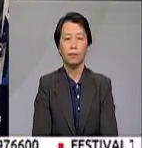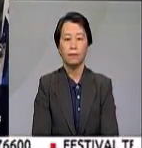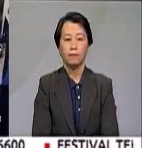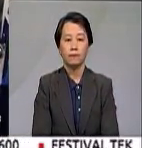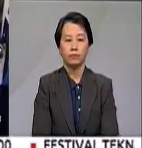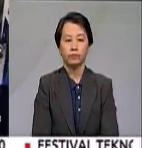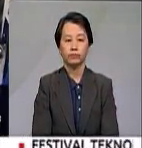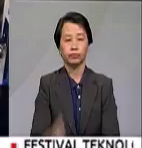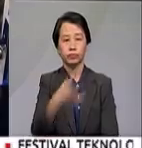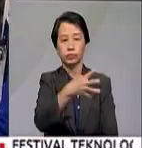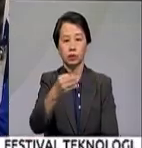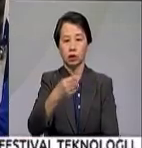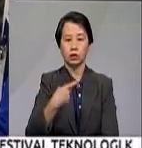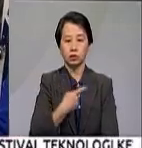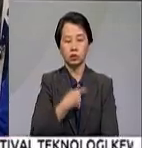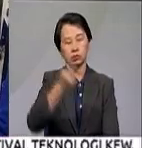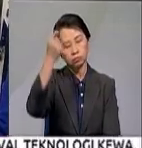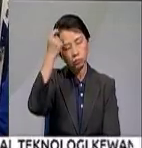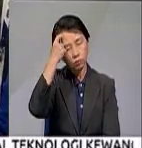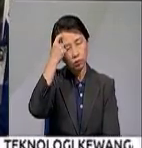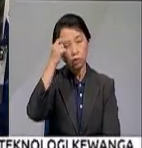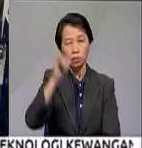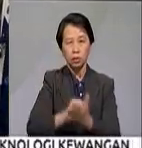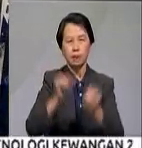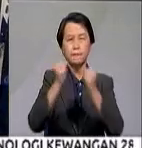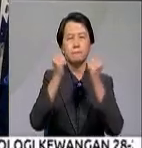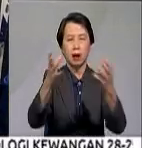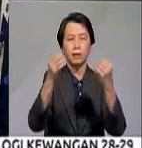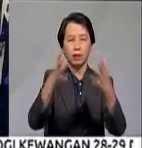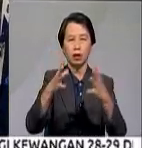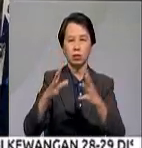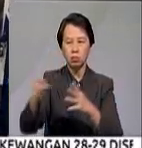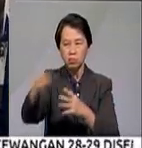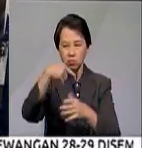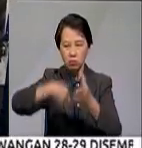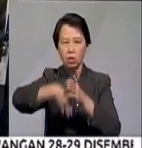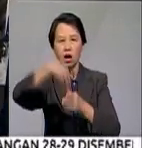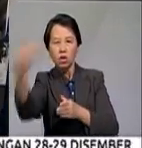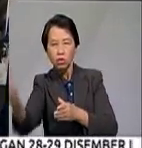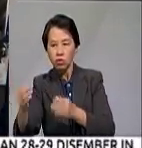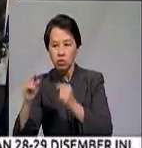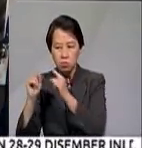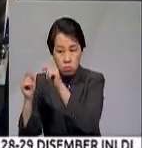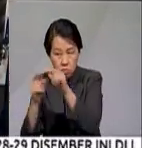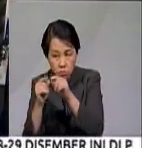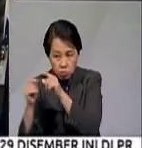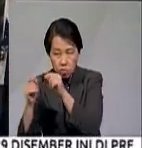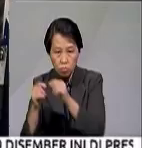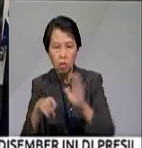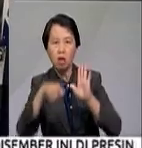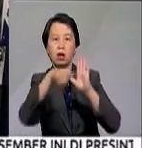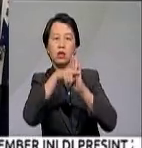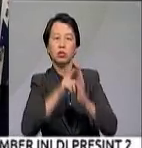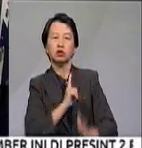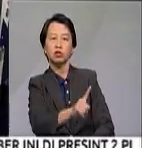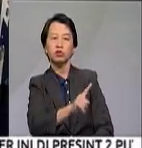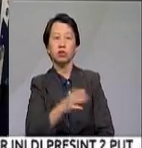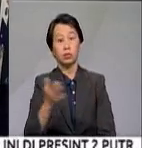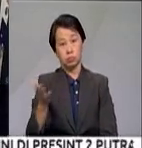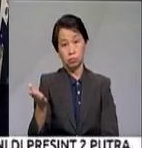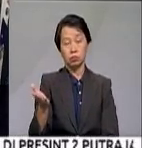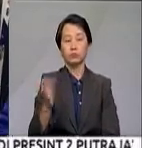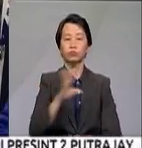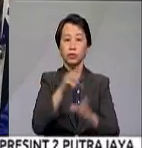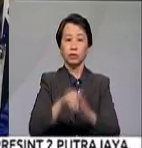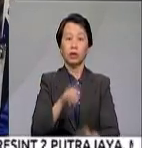Dan kita berpendapat bahawa terlalu banyak propaganda yang anti Muslim